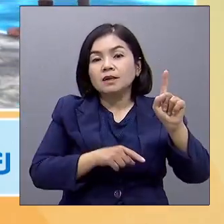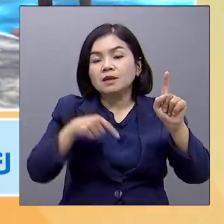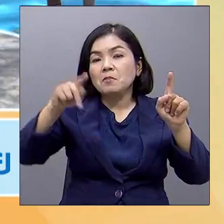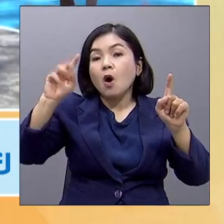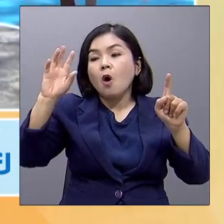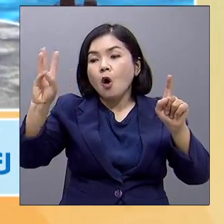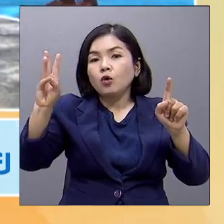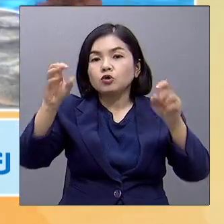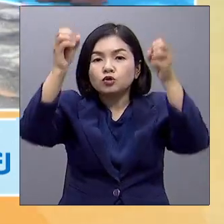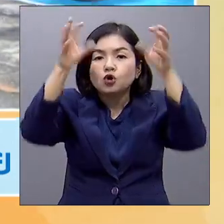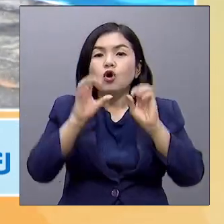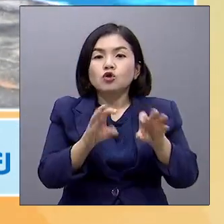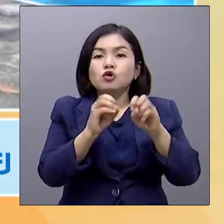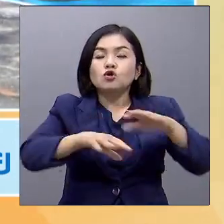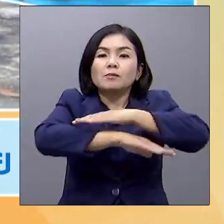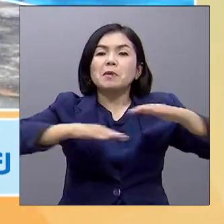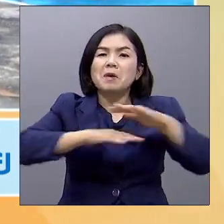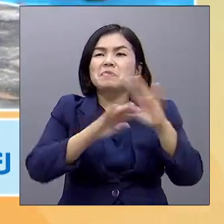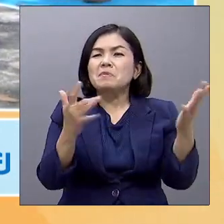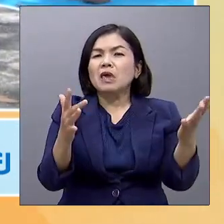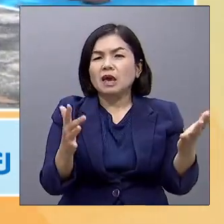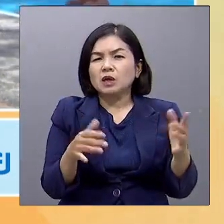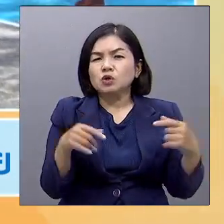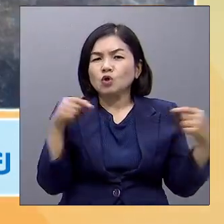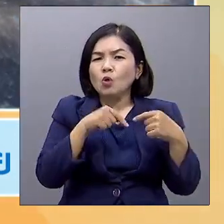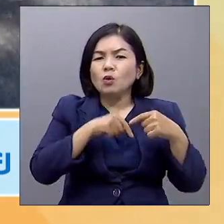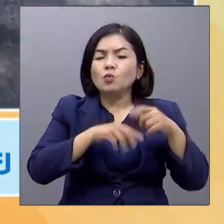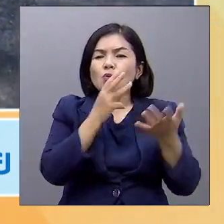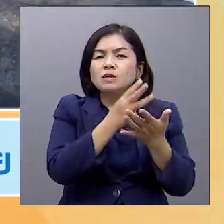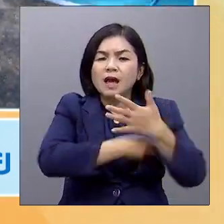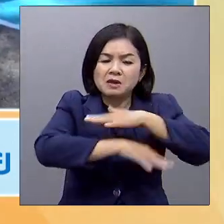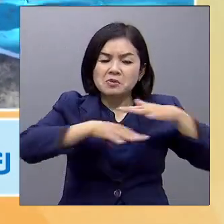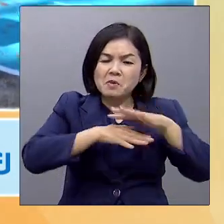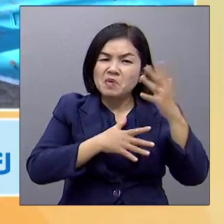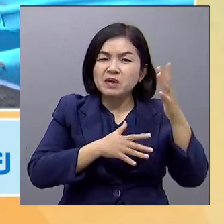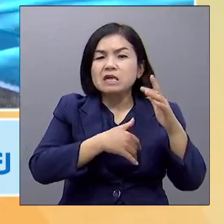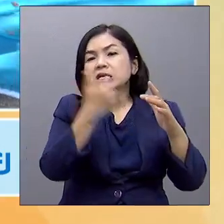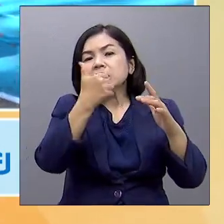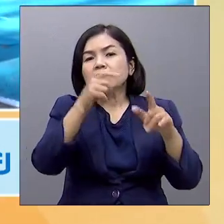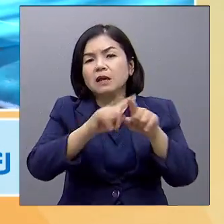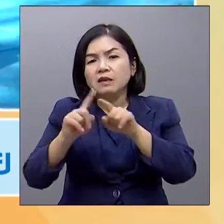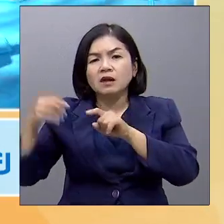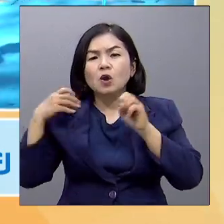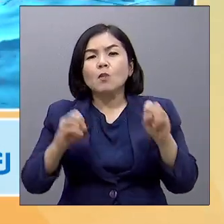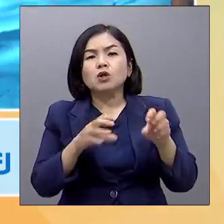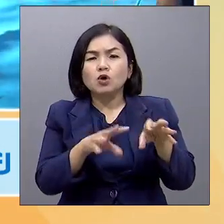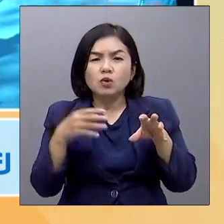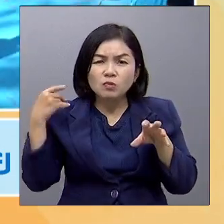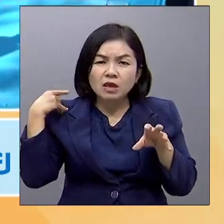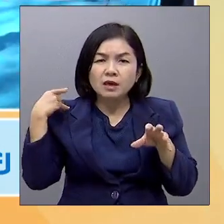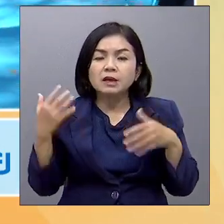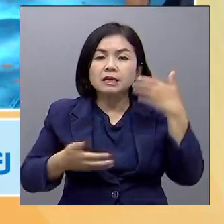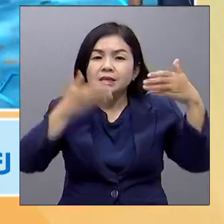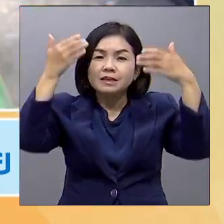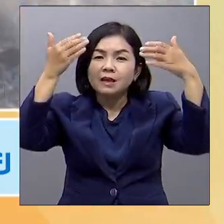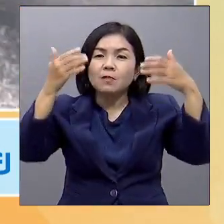าสอนใโงเรีนกเป็คุครูอน ๆ ทสอนทีนี้คามเขาใจลก ซึ้งในกิจกรมพลษศึษามันก็ในต ต